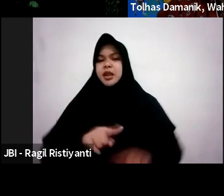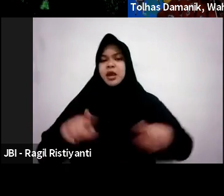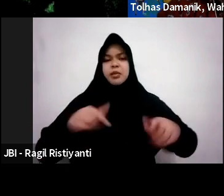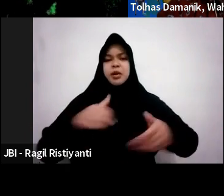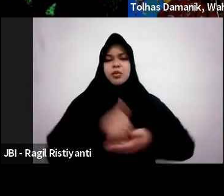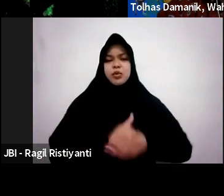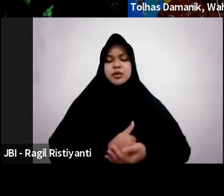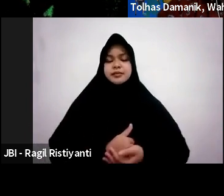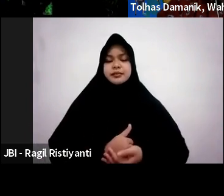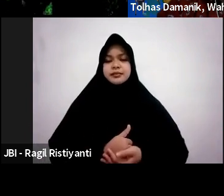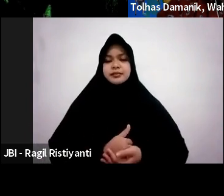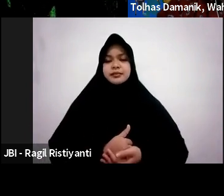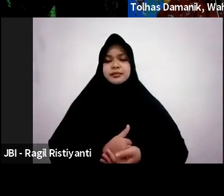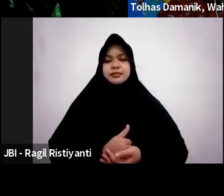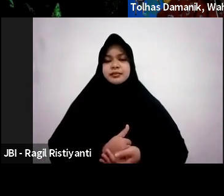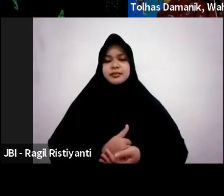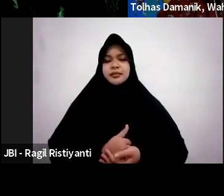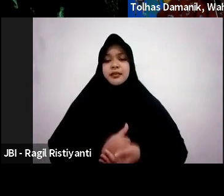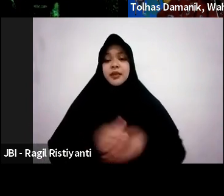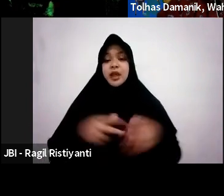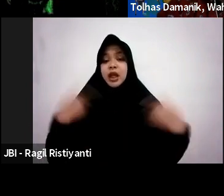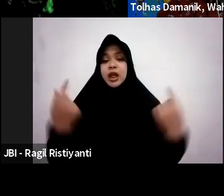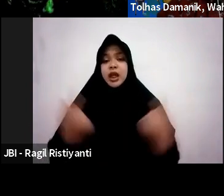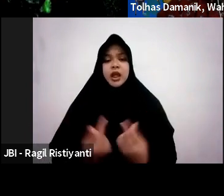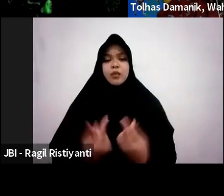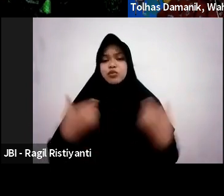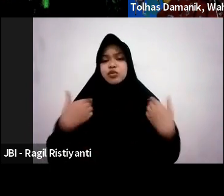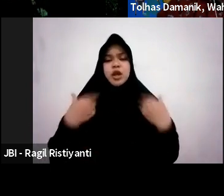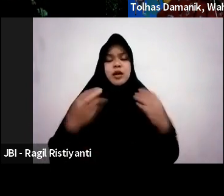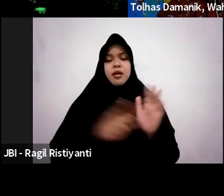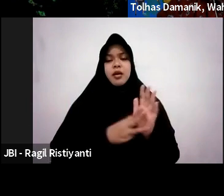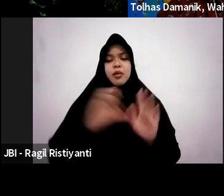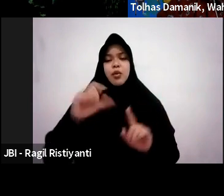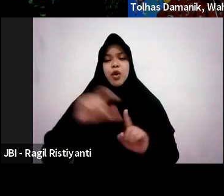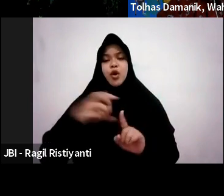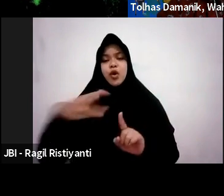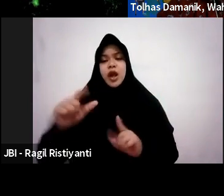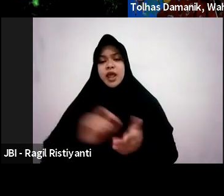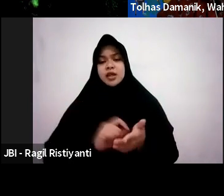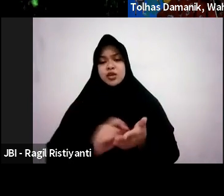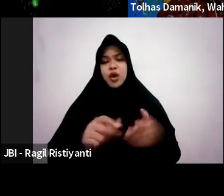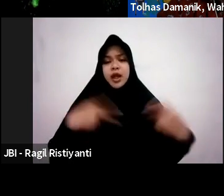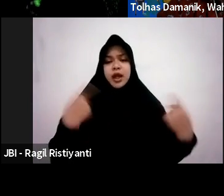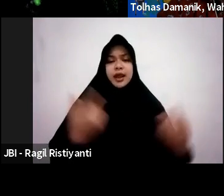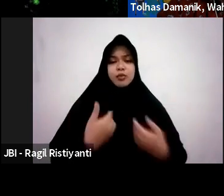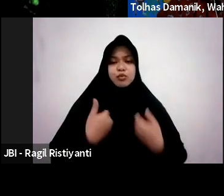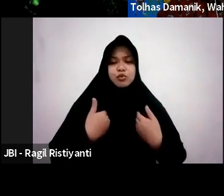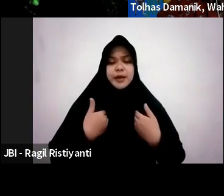the secret artinya masih kita punya punya punya model-model sekolah kita punya punya